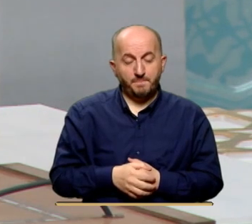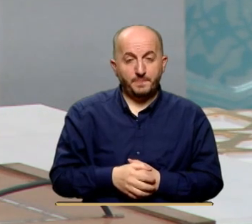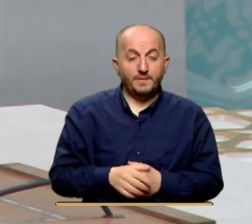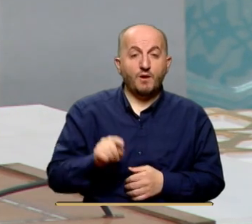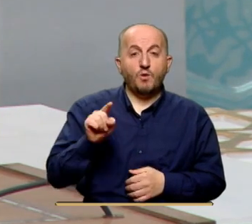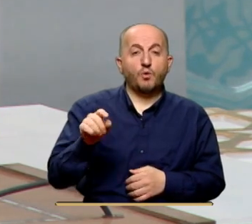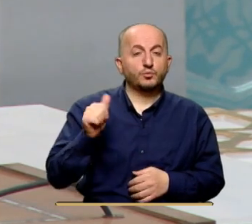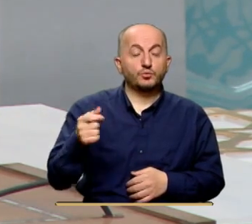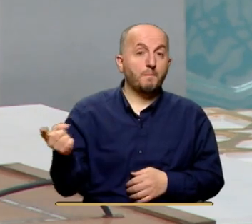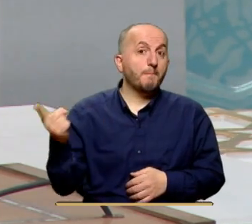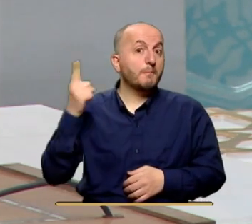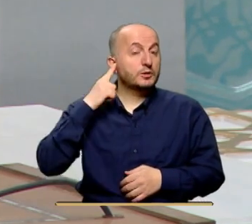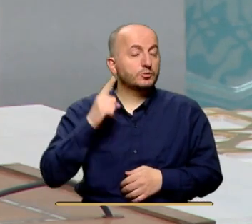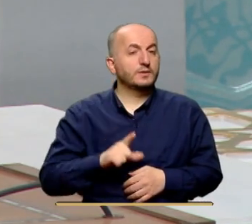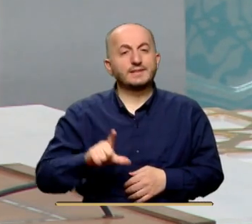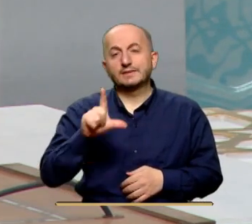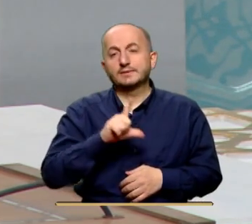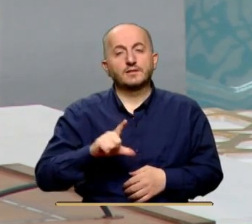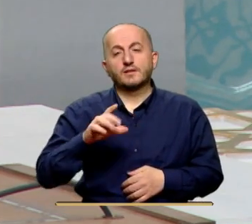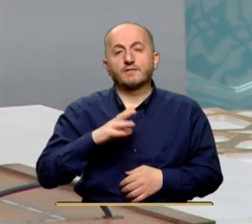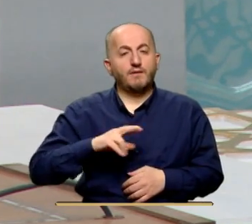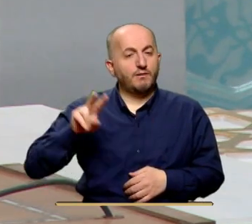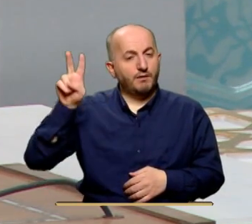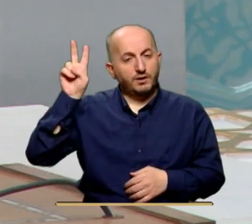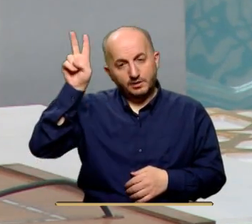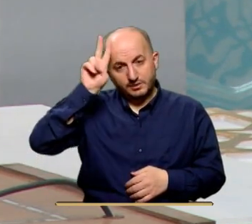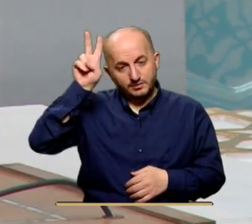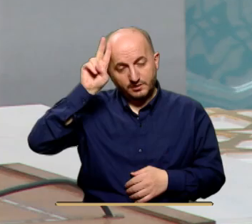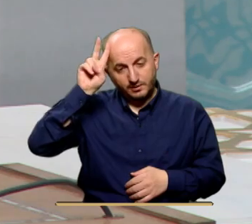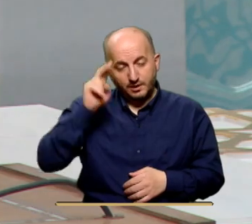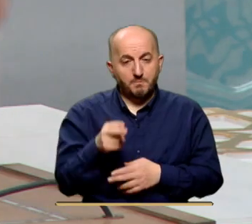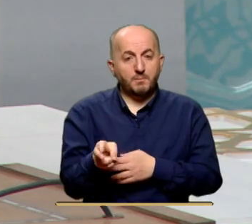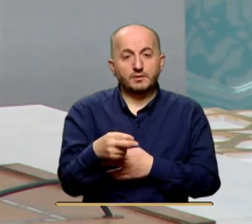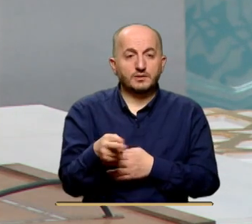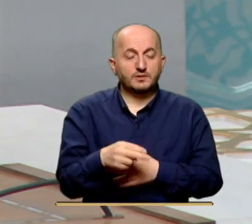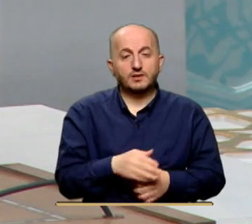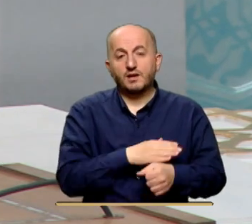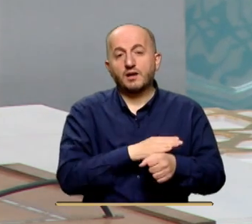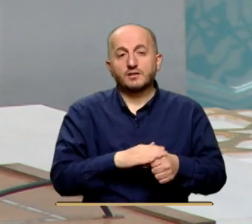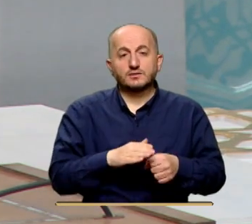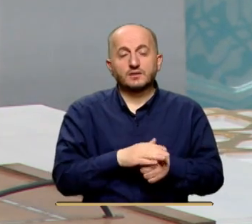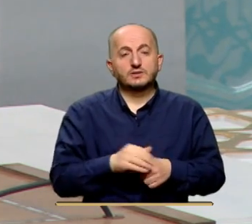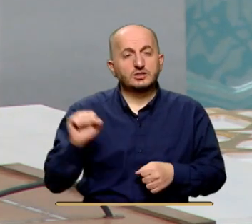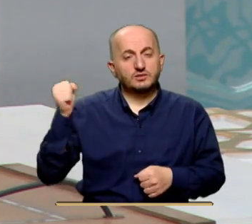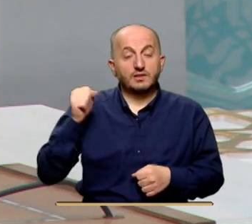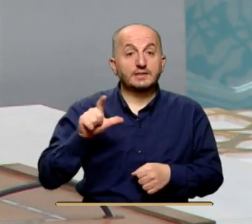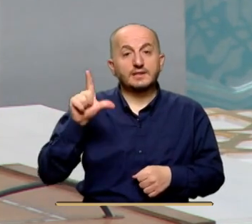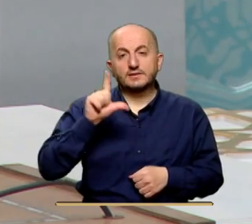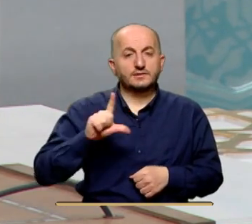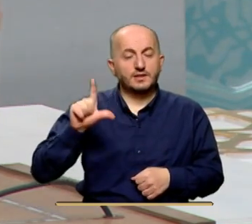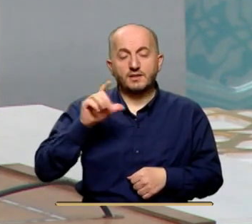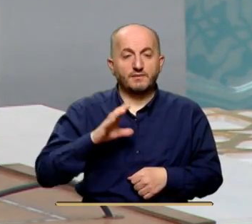günün meşhur liseleri var. Galatasaray, Balıkesir, Kayseri, Erzincan liseleri, Sivas liseleri gibi